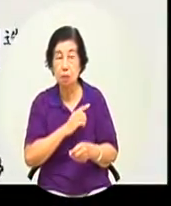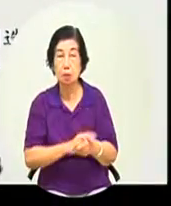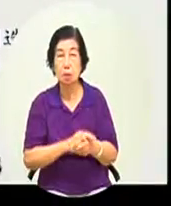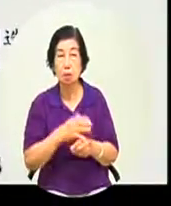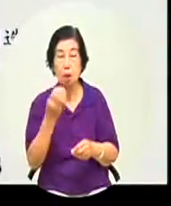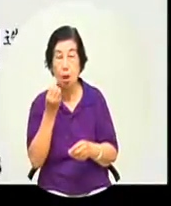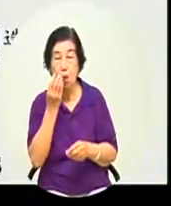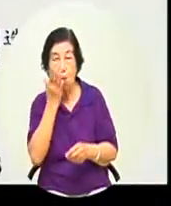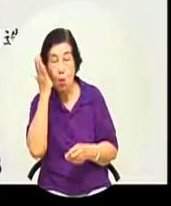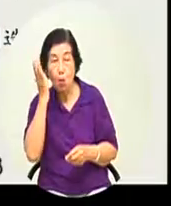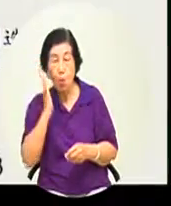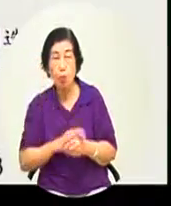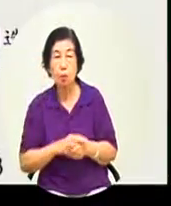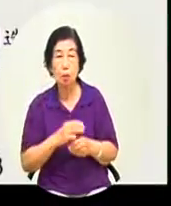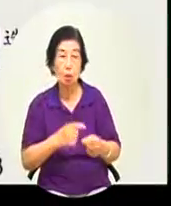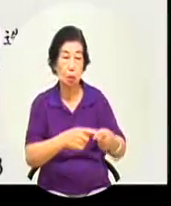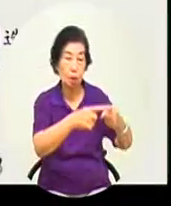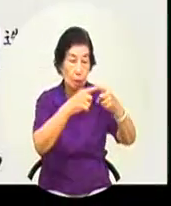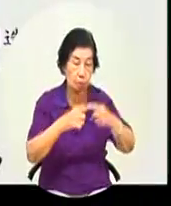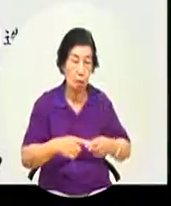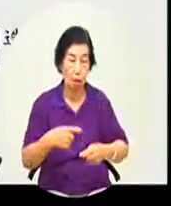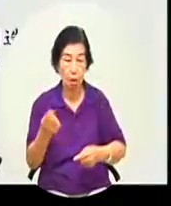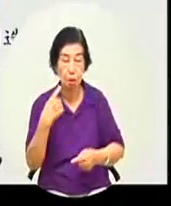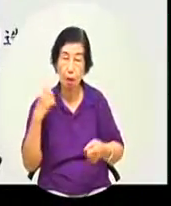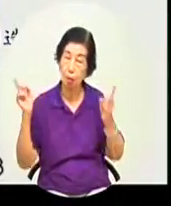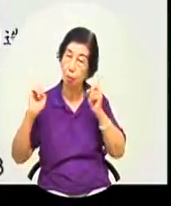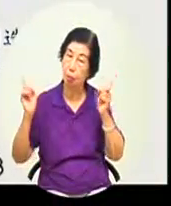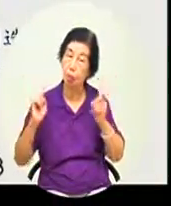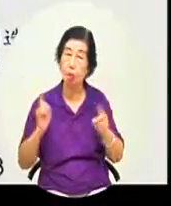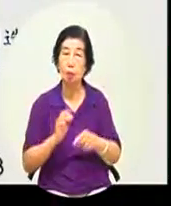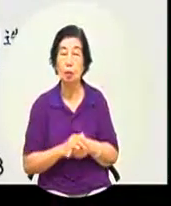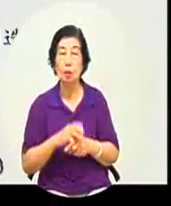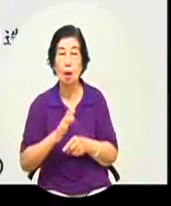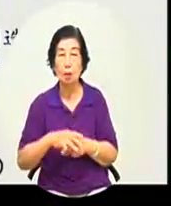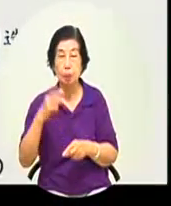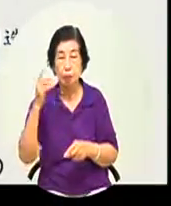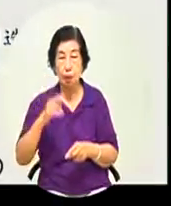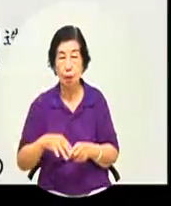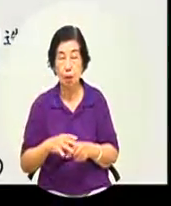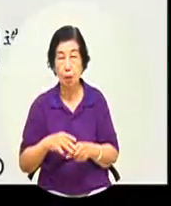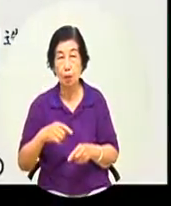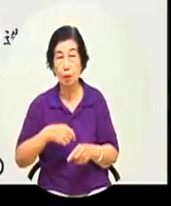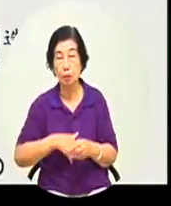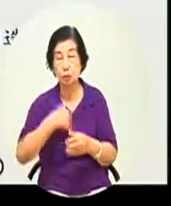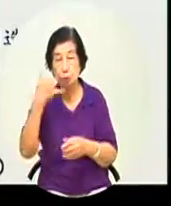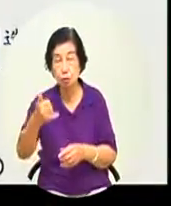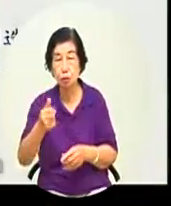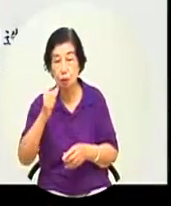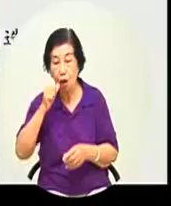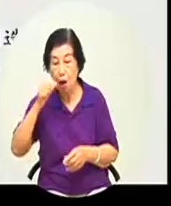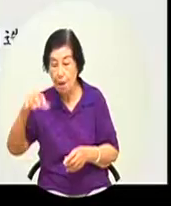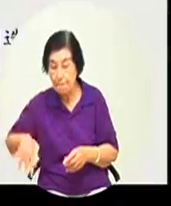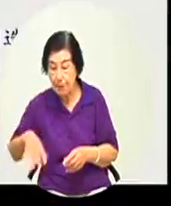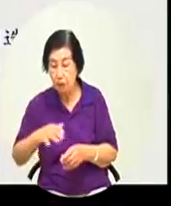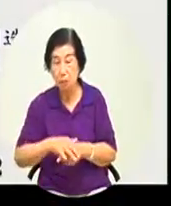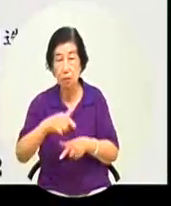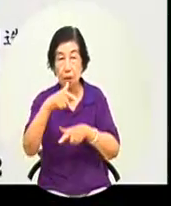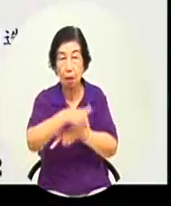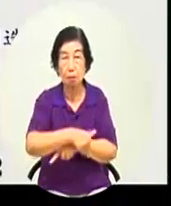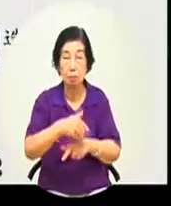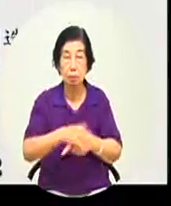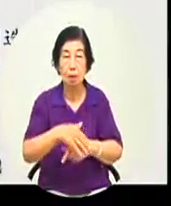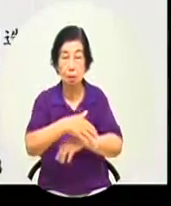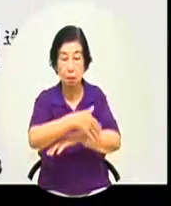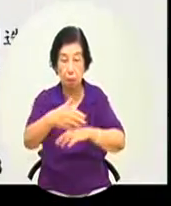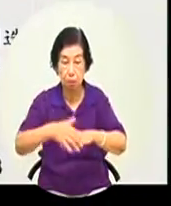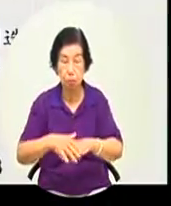远都想要来玩？有时候我们去一个县市玩，我们会玩好几次啊。苗栗南庄有很多人去很多遍也是去啊，是